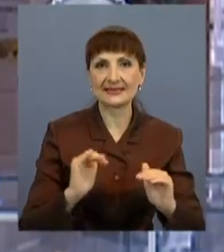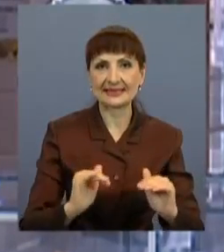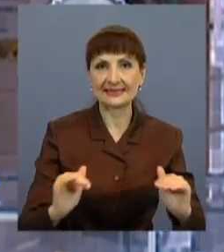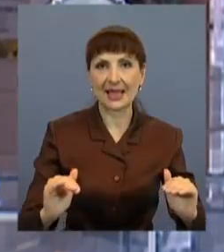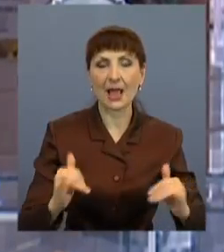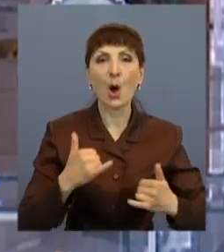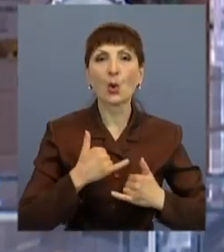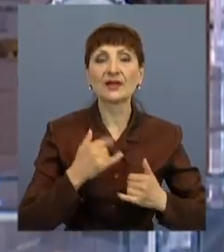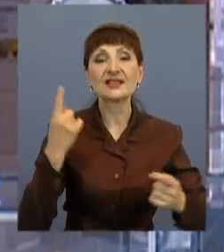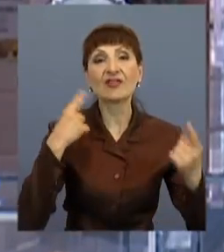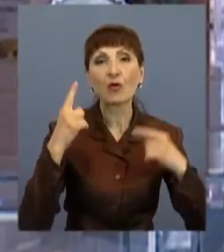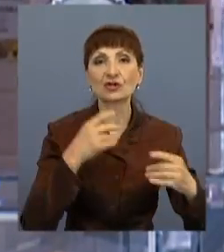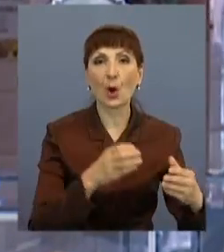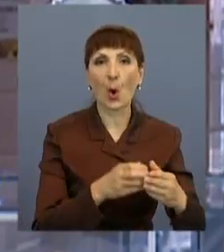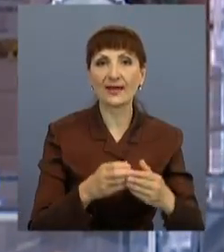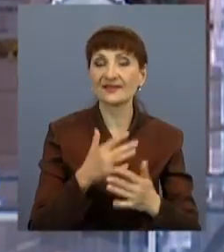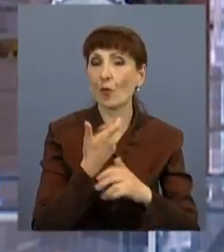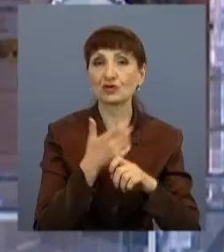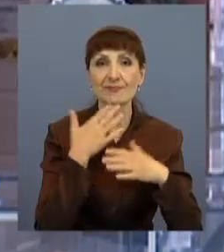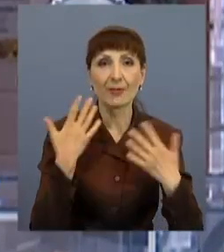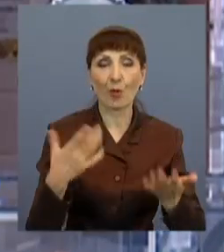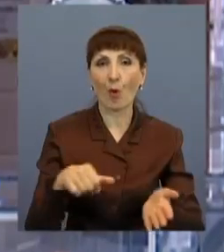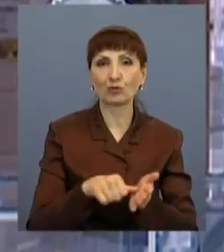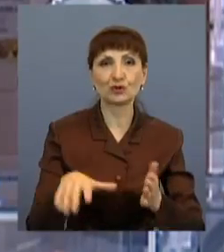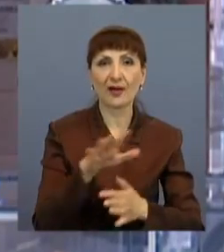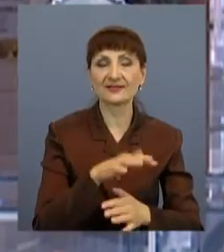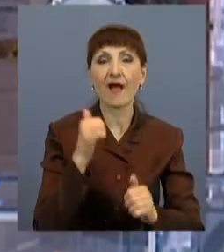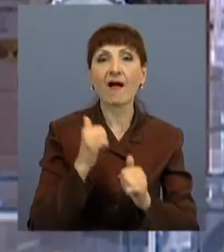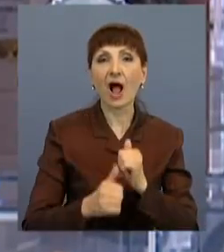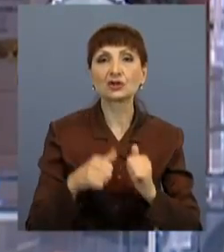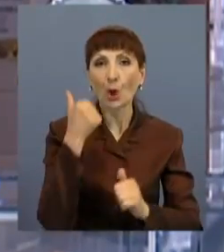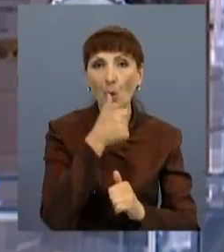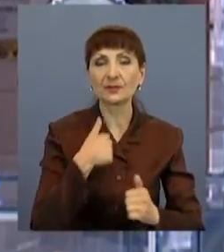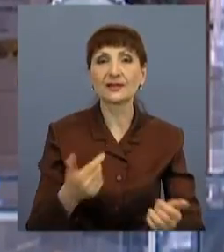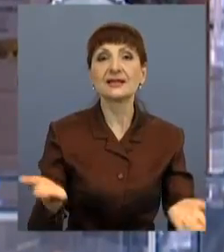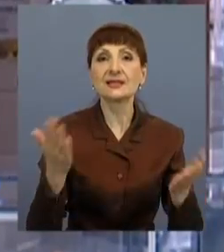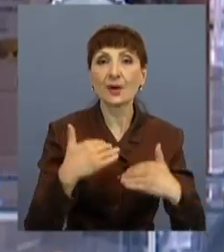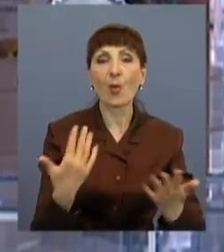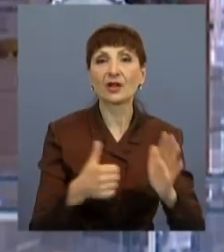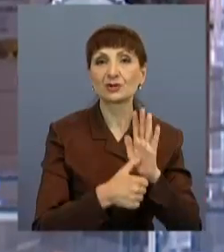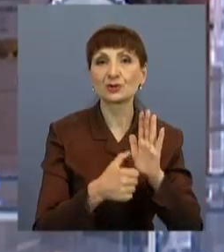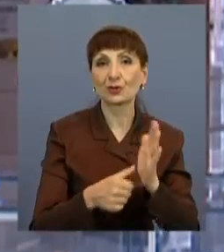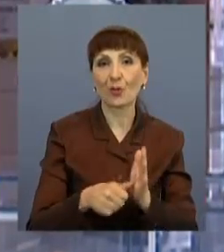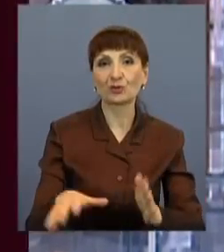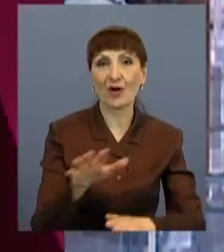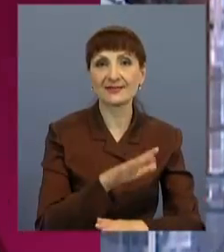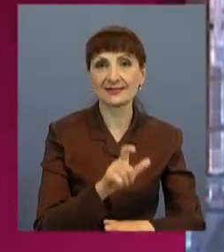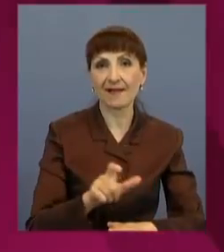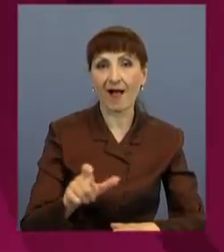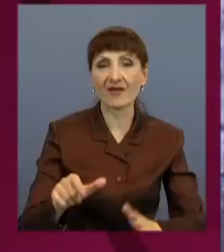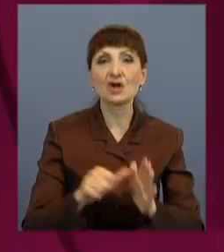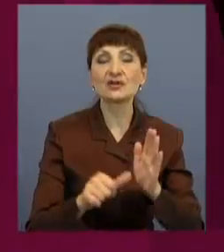У нас творческих коллективов очень много участвует. В каждый год мы собираем около 600 участников,